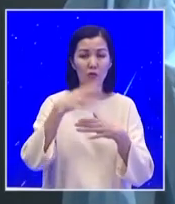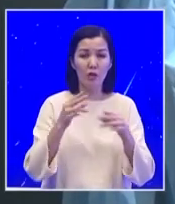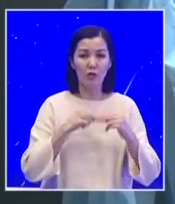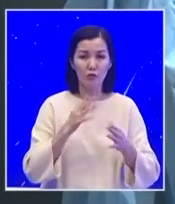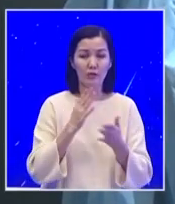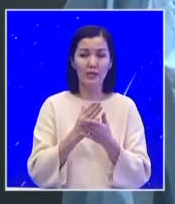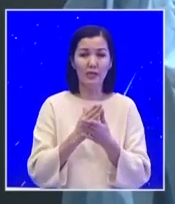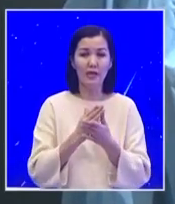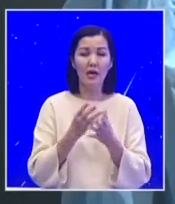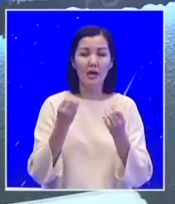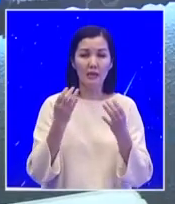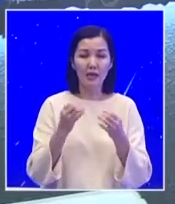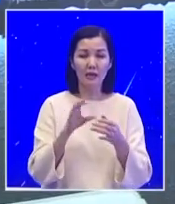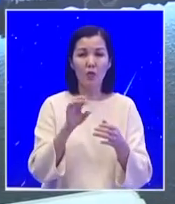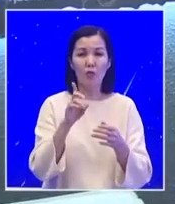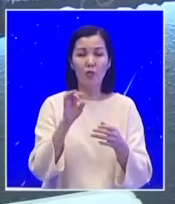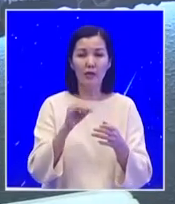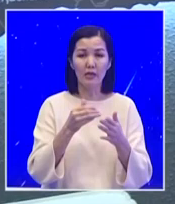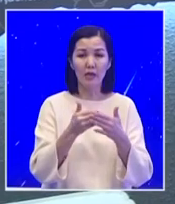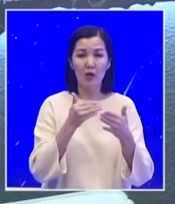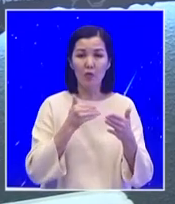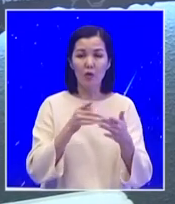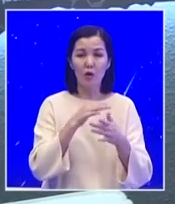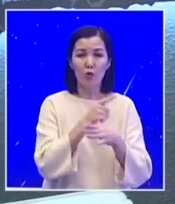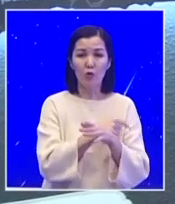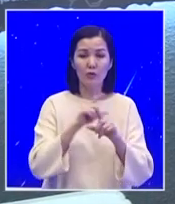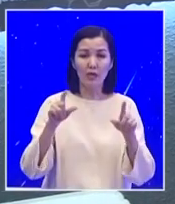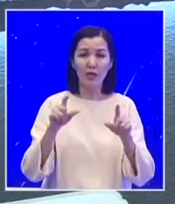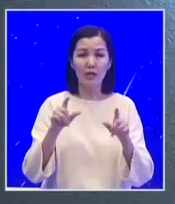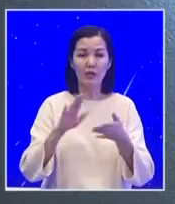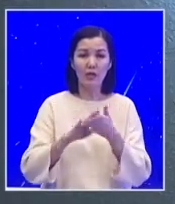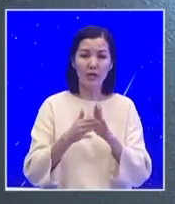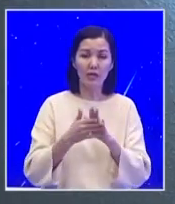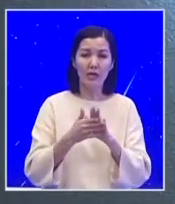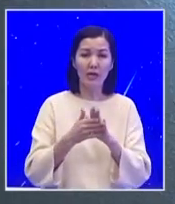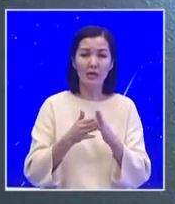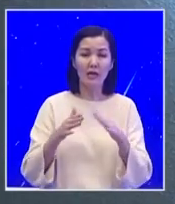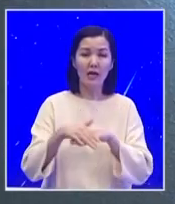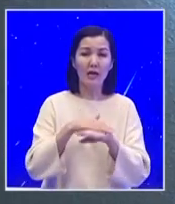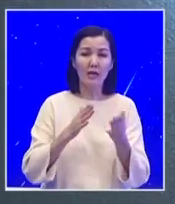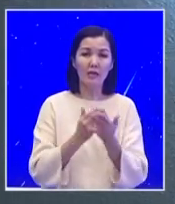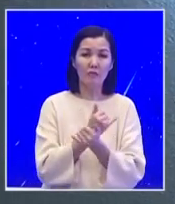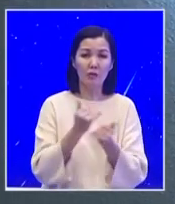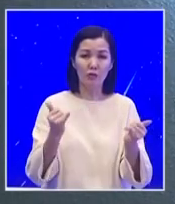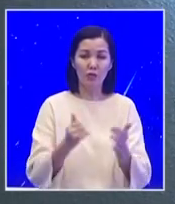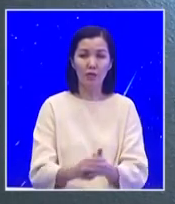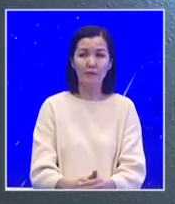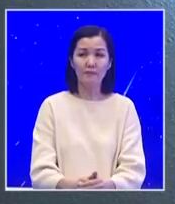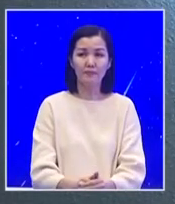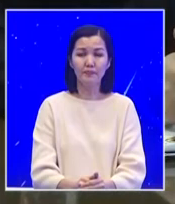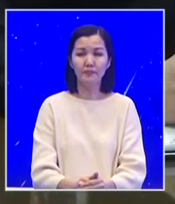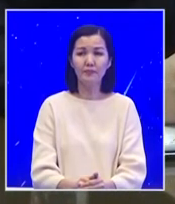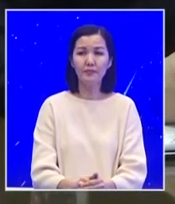істейді. Мұндан бөлек обырдың алдын алу үшін көп салалы ауруханада жағдаяттық орталық халыққа қызмет көрсетеді. Бүгінгі таңда